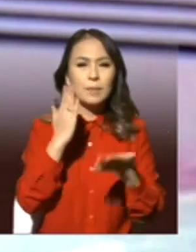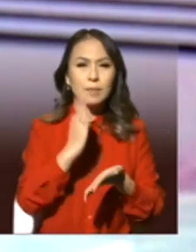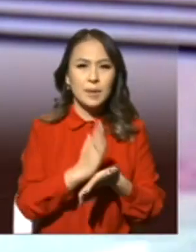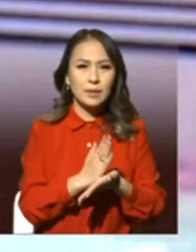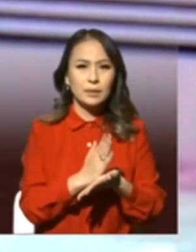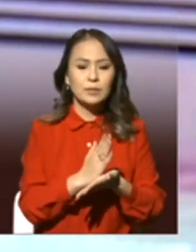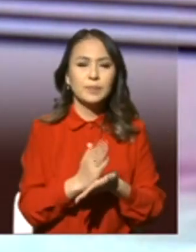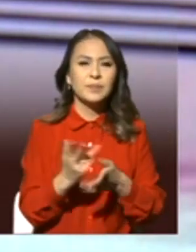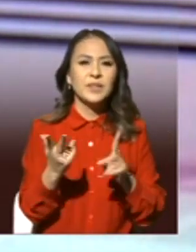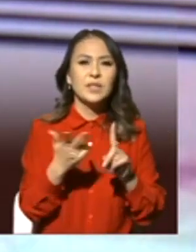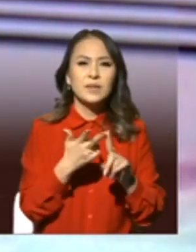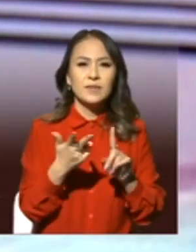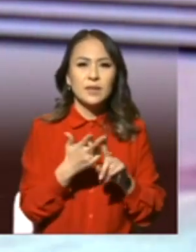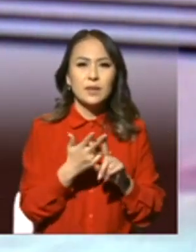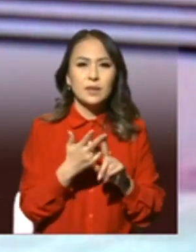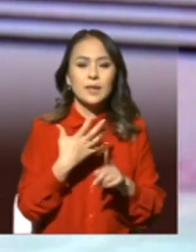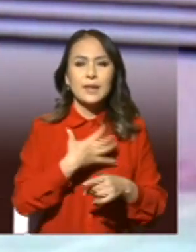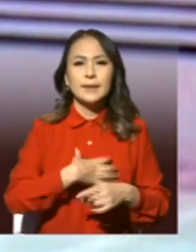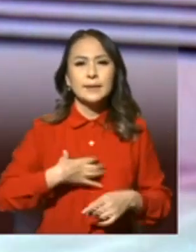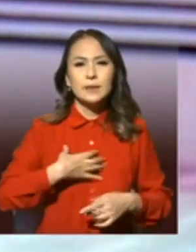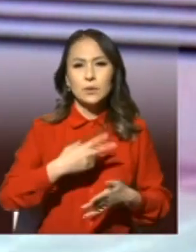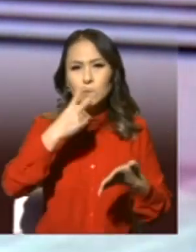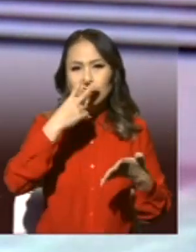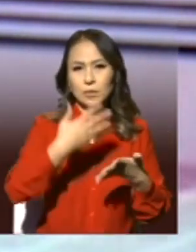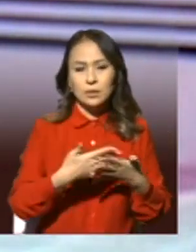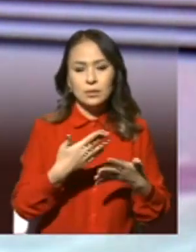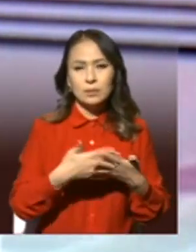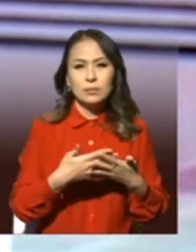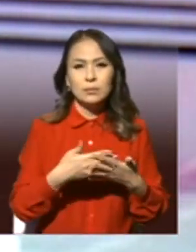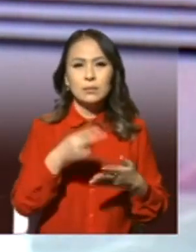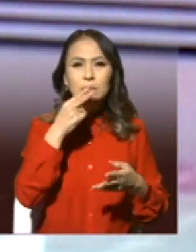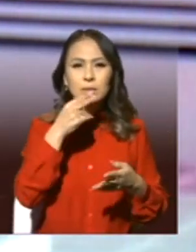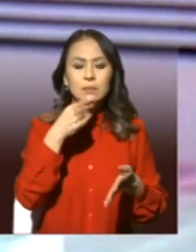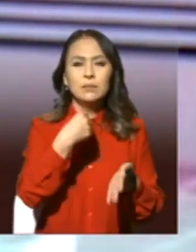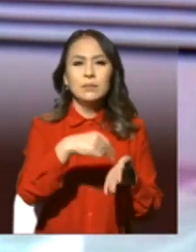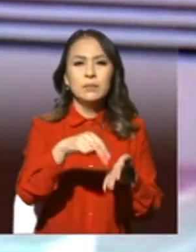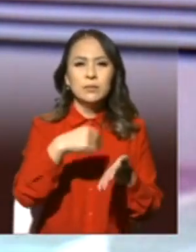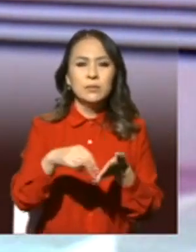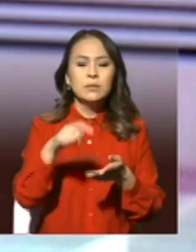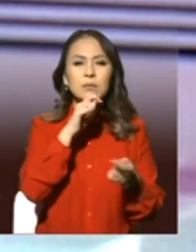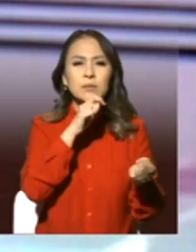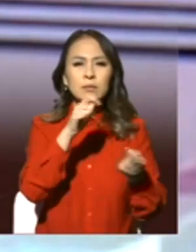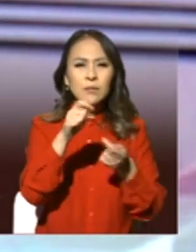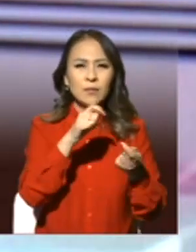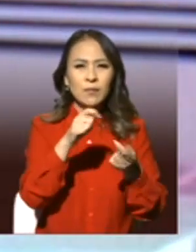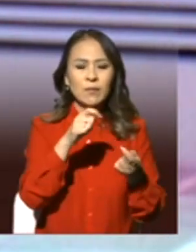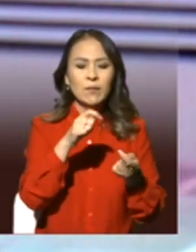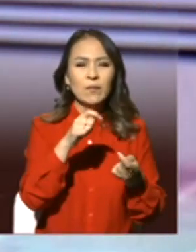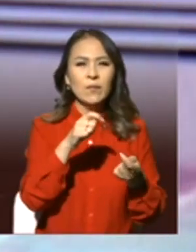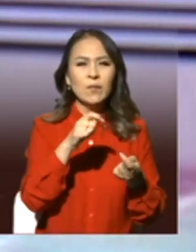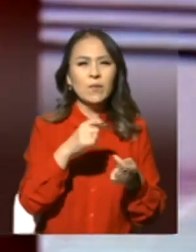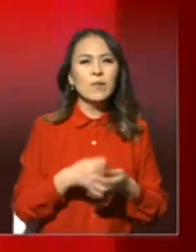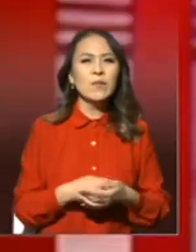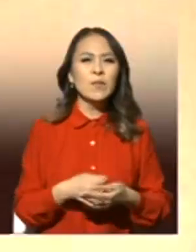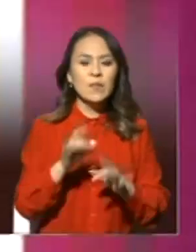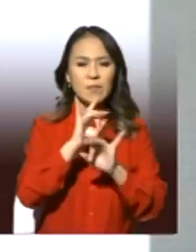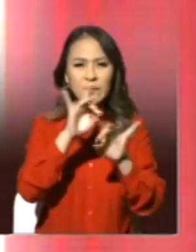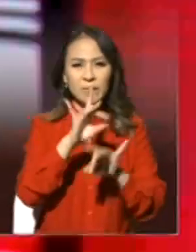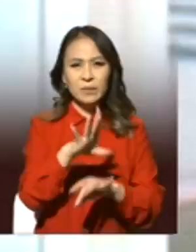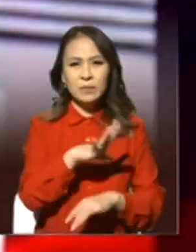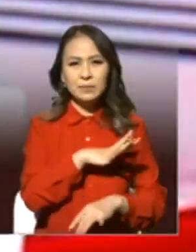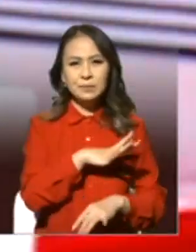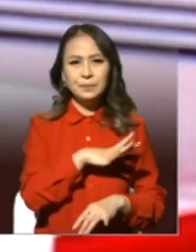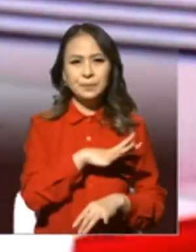кейін үшінші негізгі көрсеткіші ол тамақтың, тағамның қауіпсіздігі болып табылады. Енді я, біз айтып жатырмыз, бұл